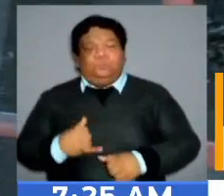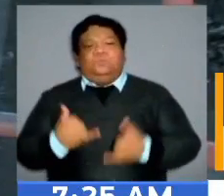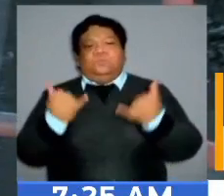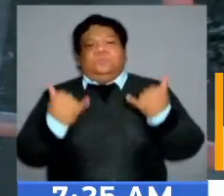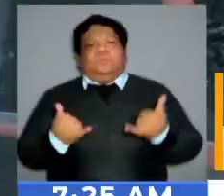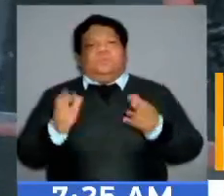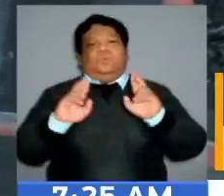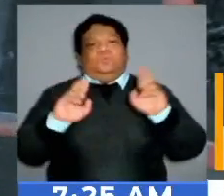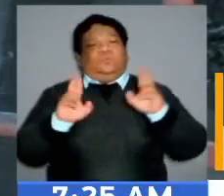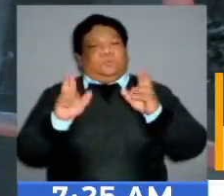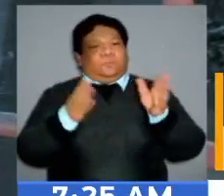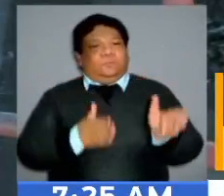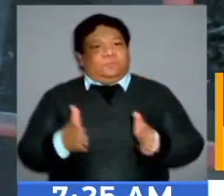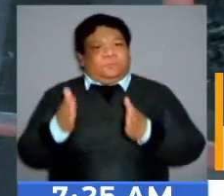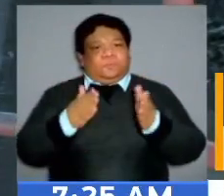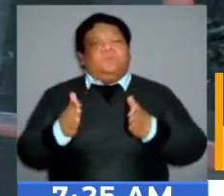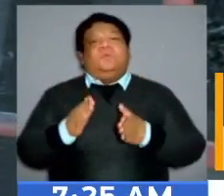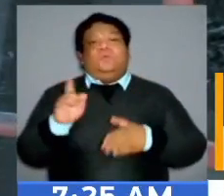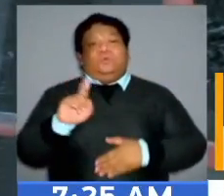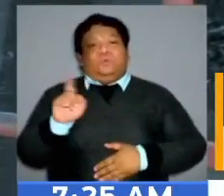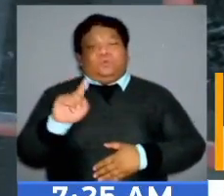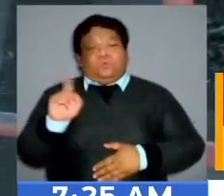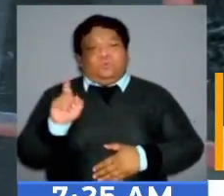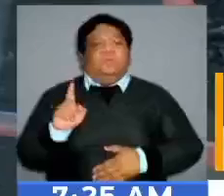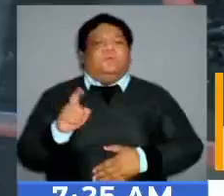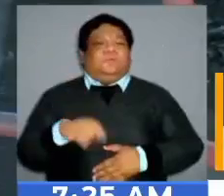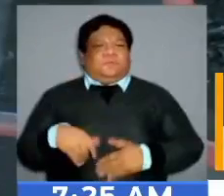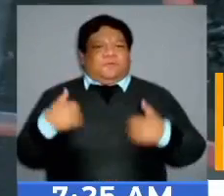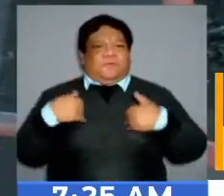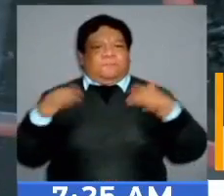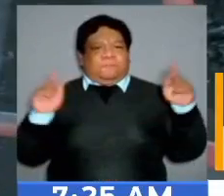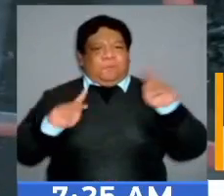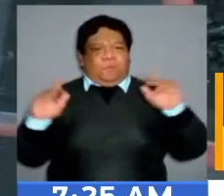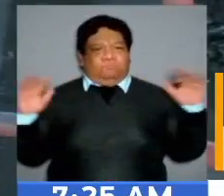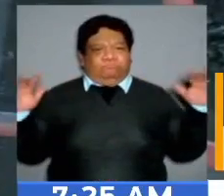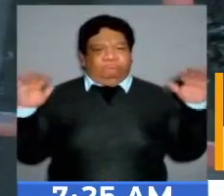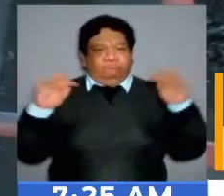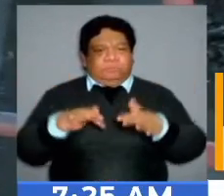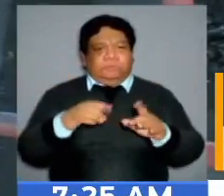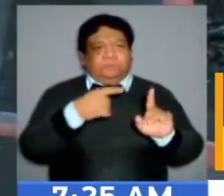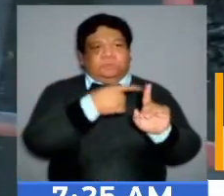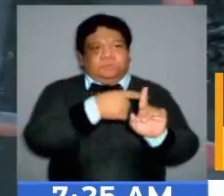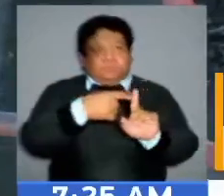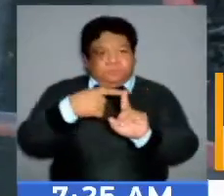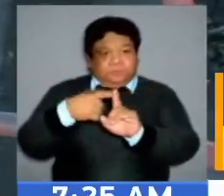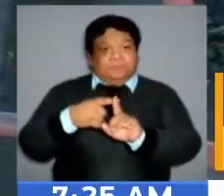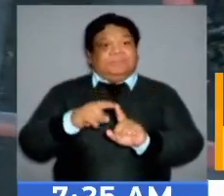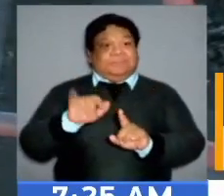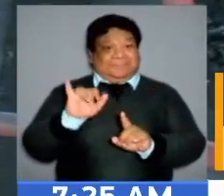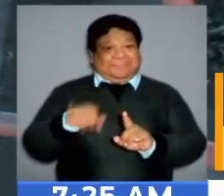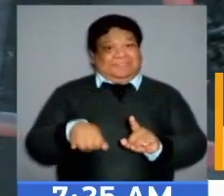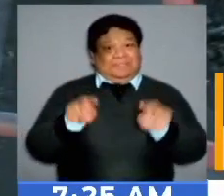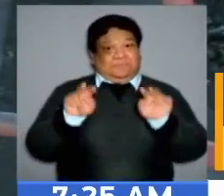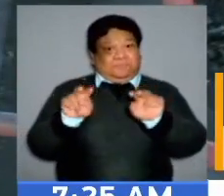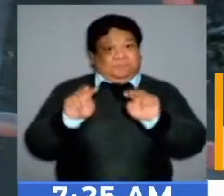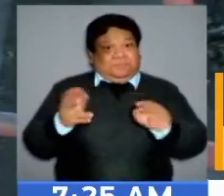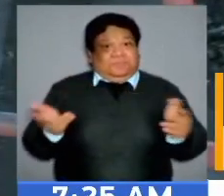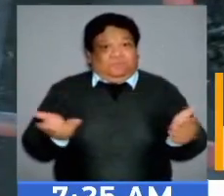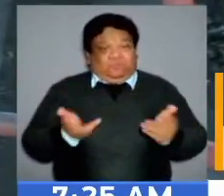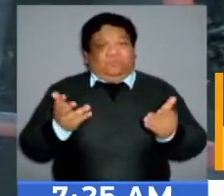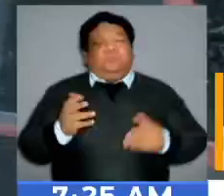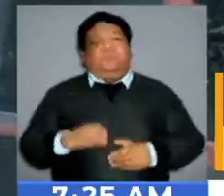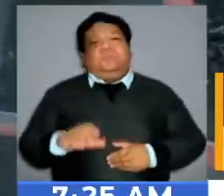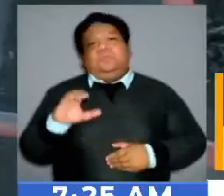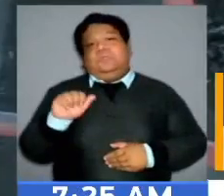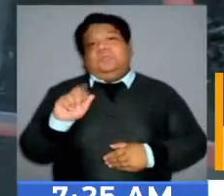ng local government unit ang dagsa ng mga tao sa simenteryo. At isa na nga sa binabantayan, itong Careta Public Cemetery dito sa